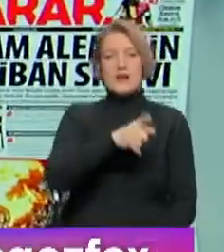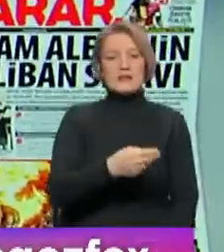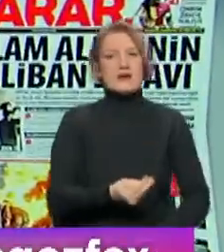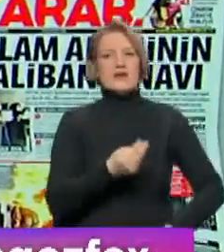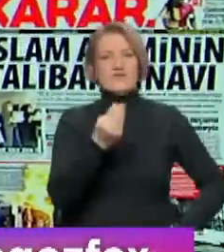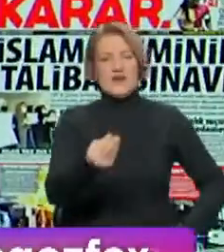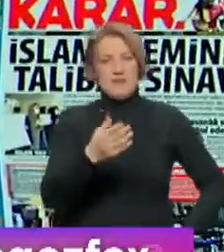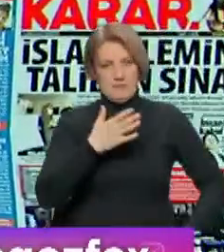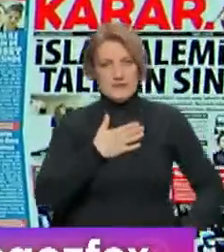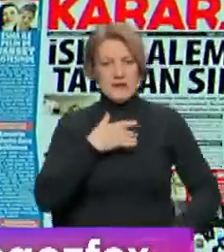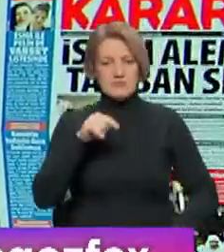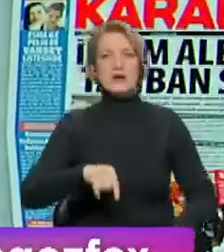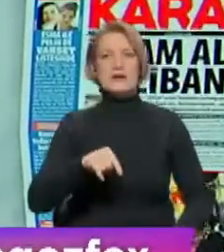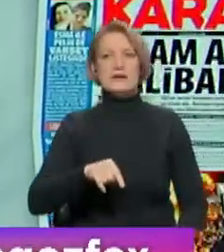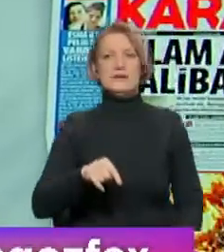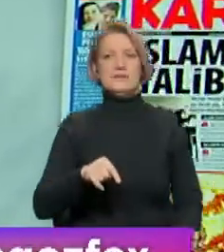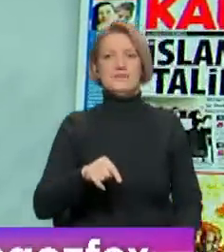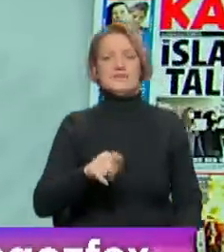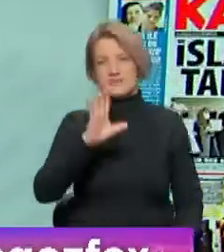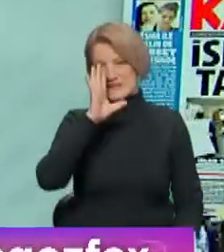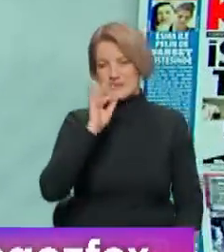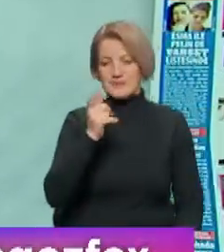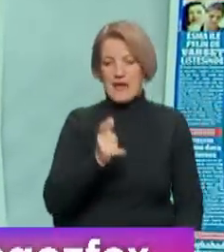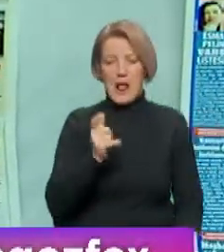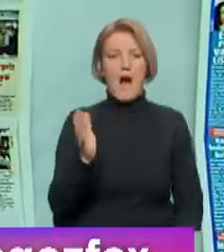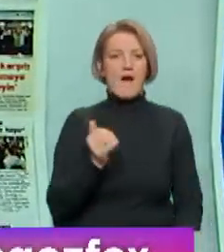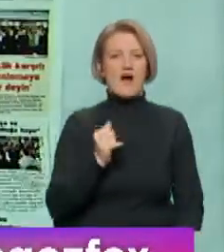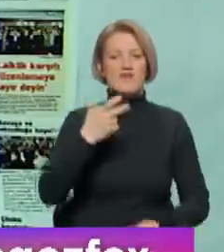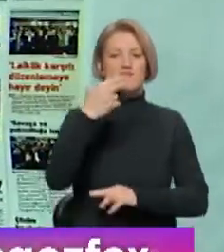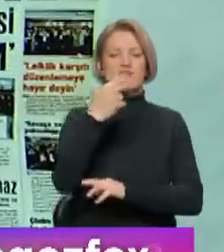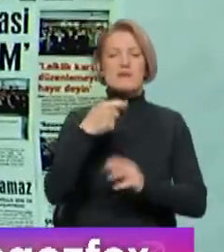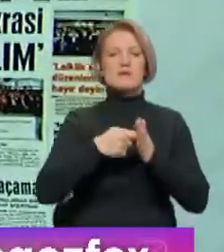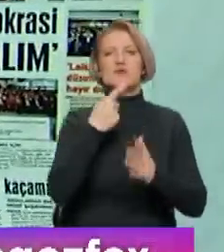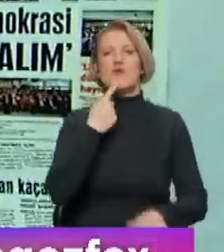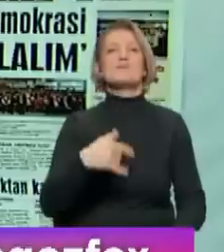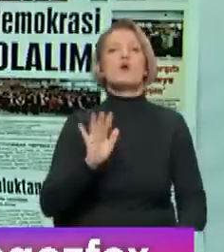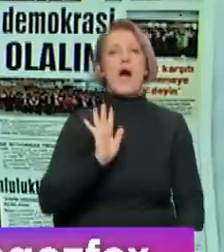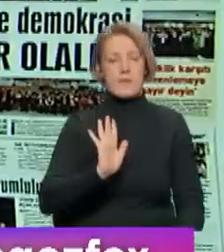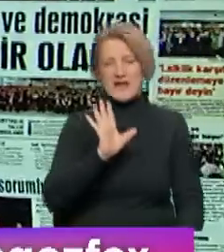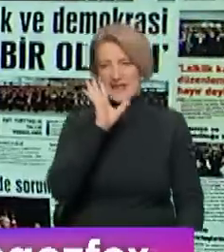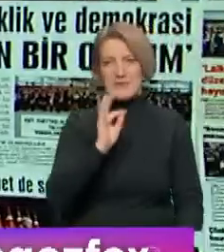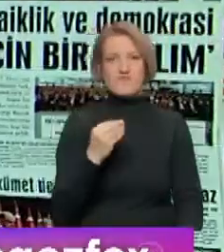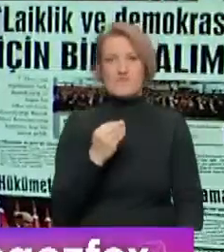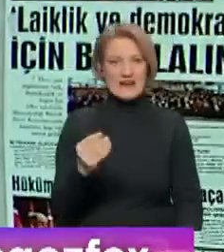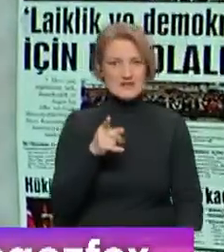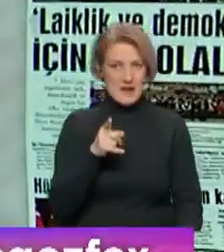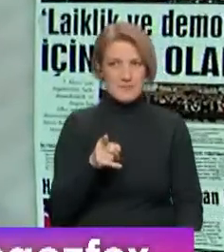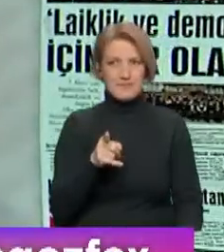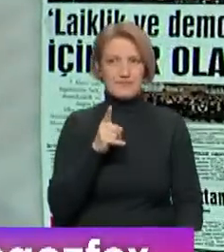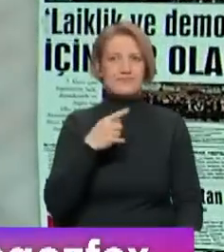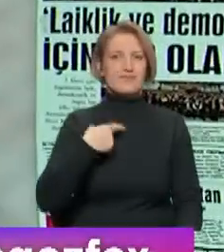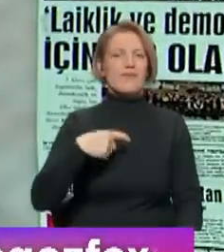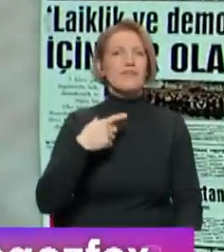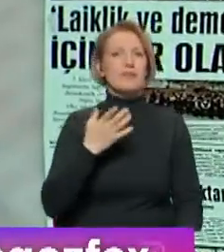verin ve biz de burada Kim nerede aldıysa firma ismini söylemeyeceğiz ama kim verdiyse hangi patron verdiyse